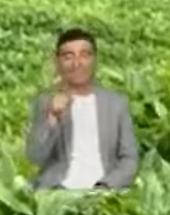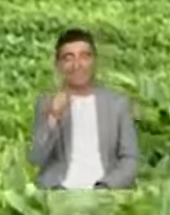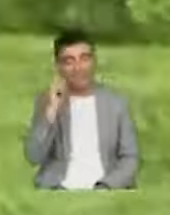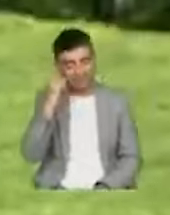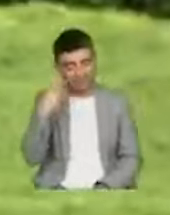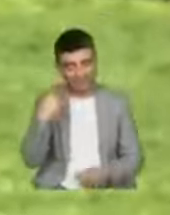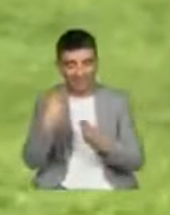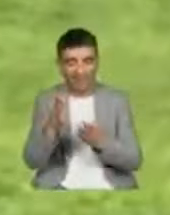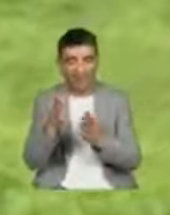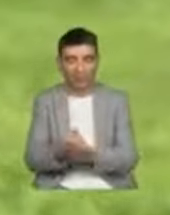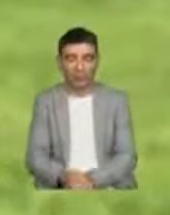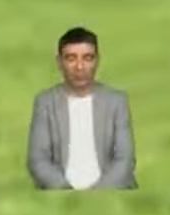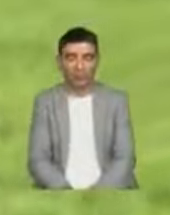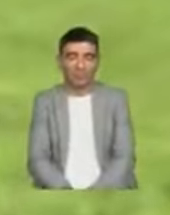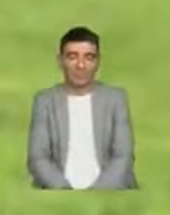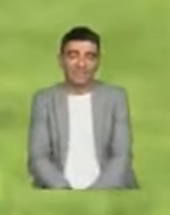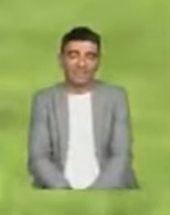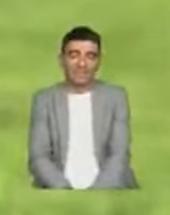tavsiye ediyoruz.